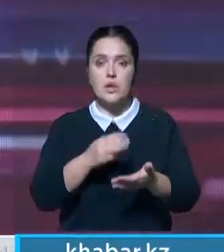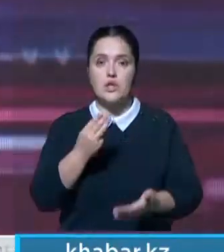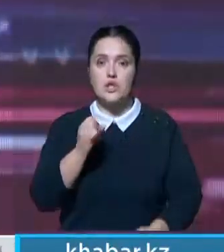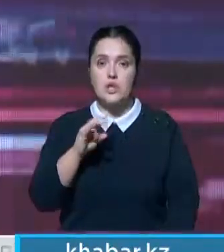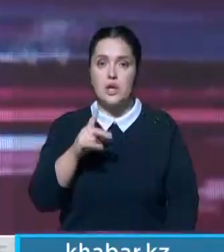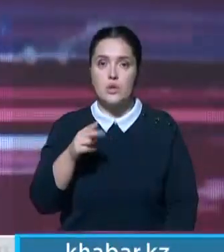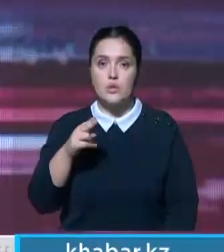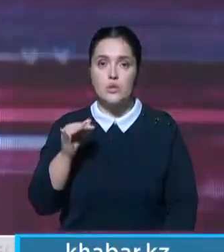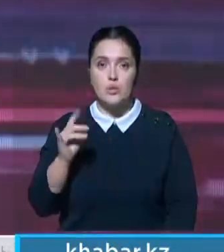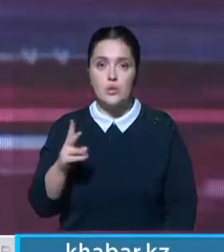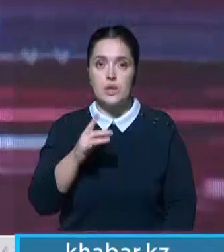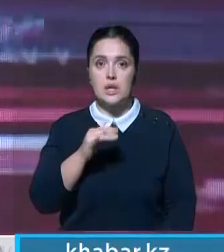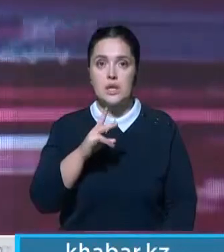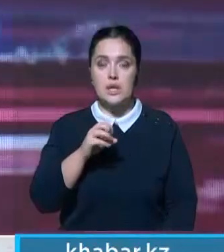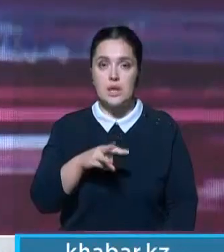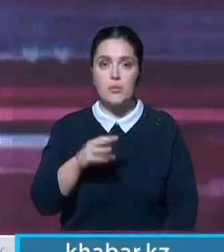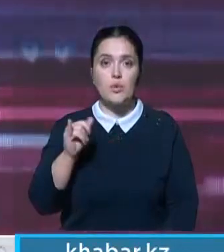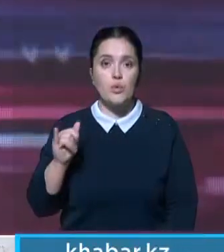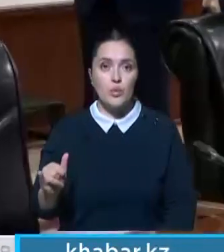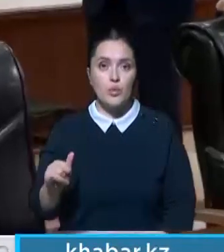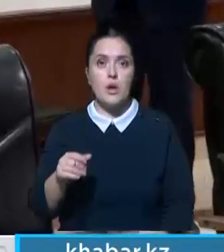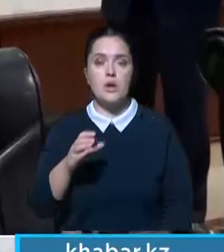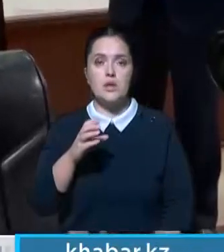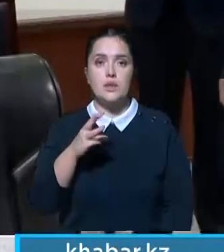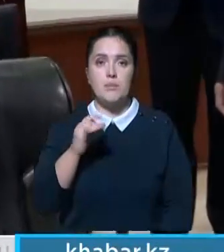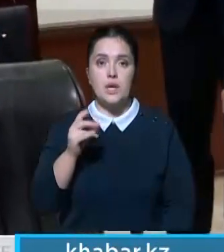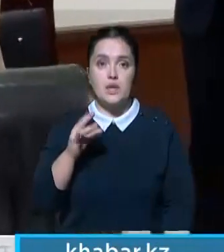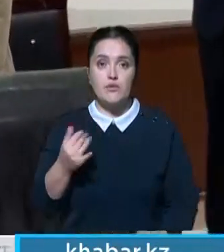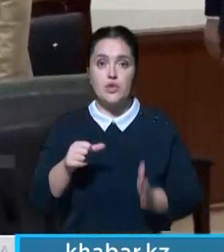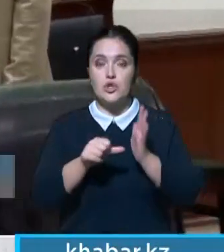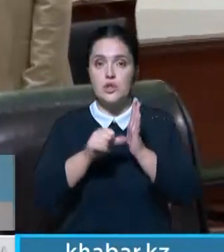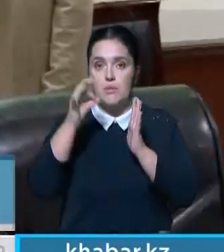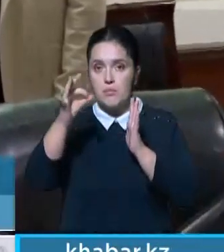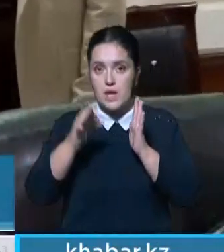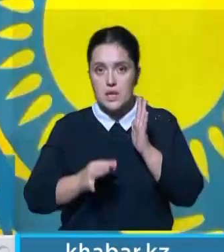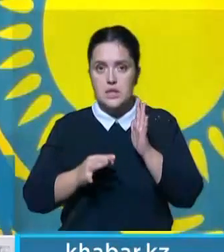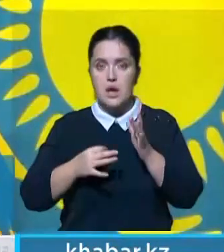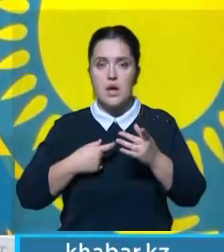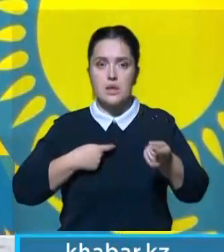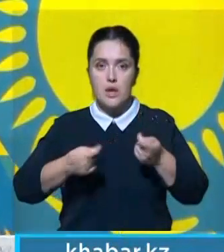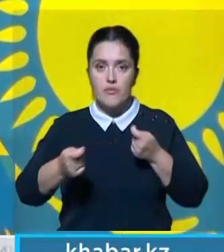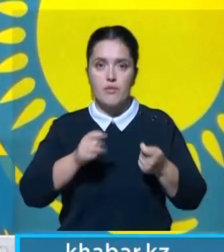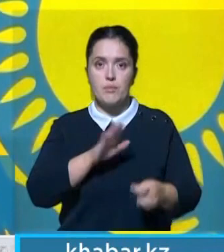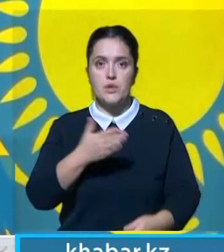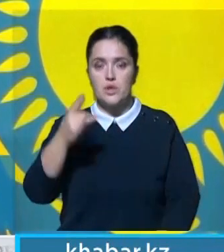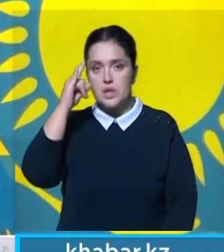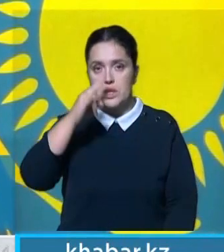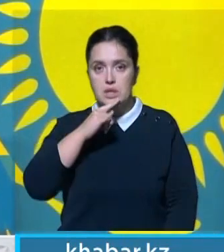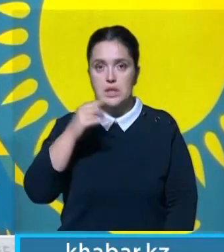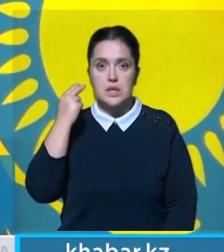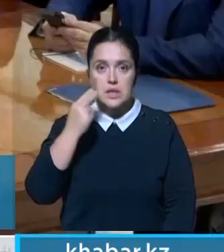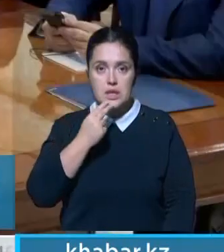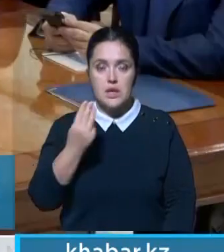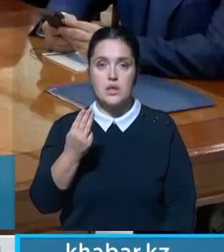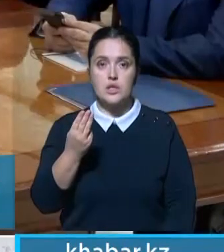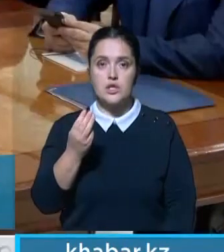провинции Шаньдун Линем У. Как отметил Алихан Смаилов, на сегодня более 6% всего объема торговли между Казахстаном и КНР